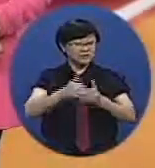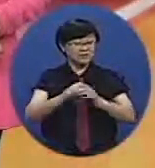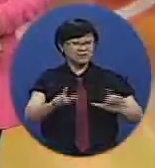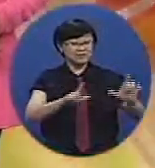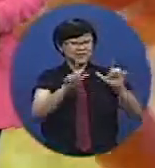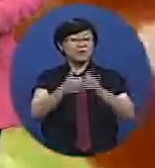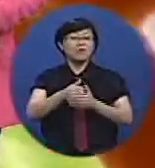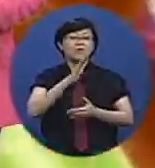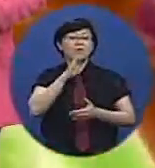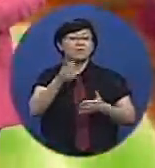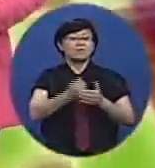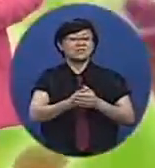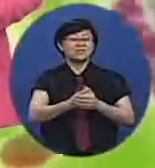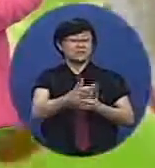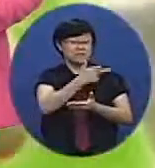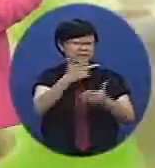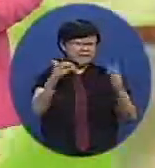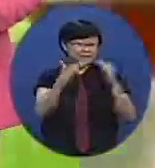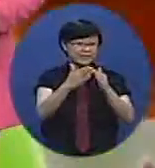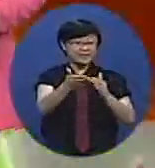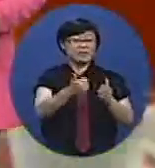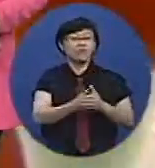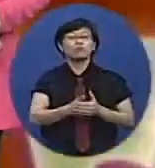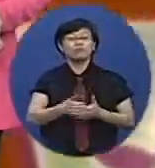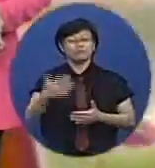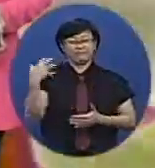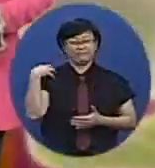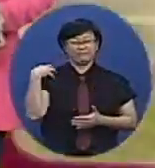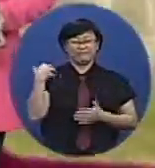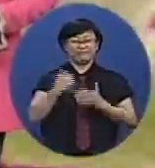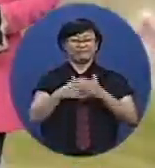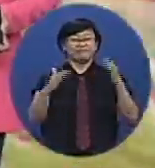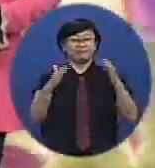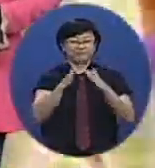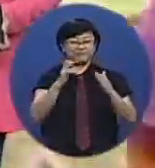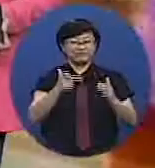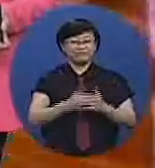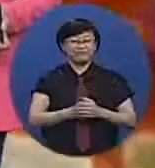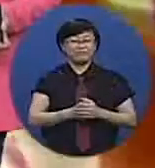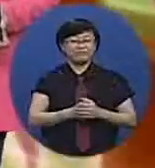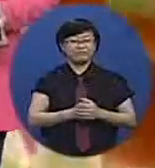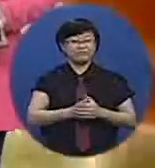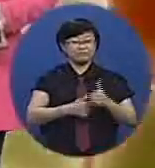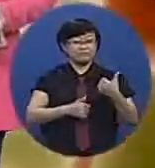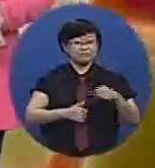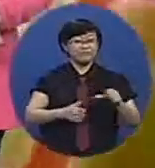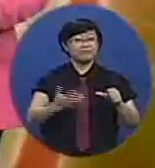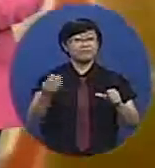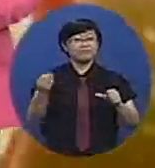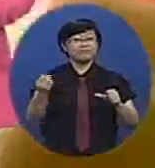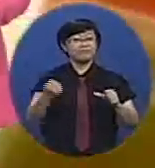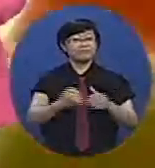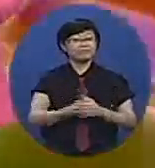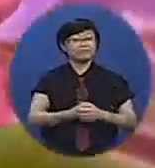예. 큰 집입니까? 예, 큰 집이요. 아, 그러면 자제분은 어떻게 되세요?